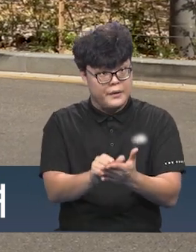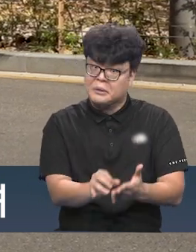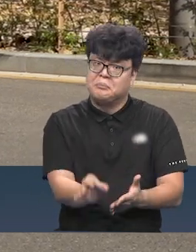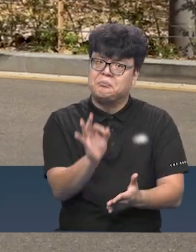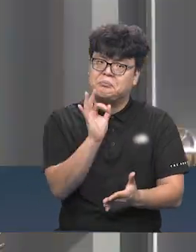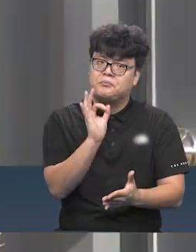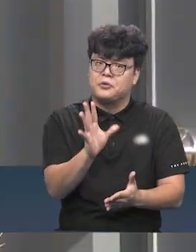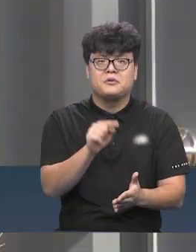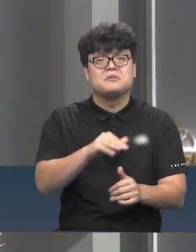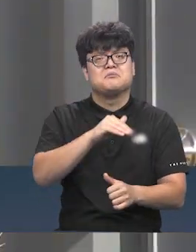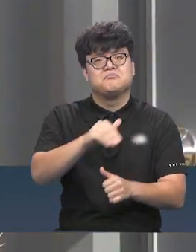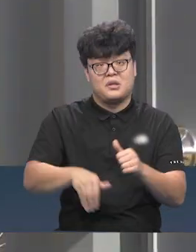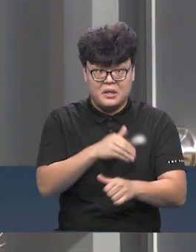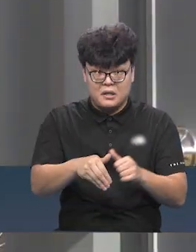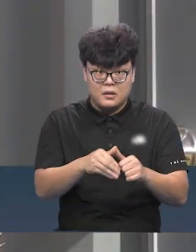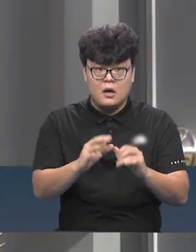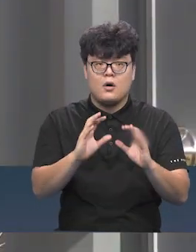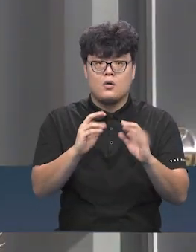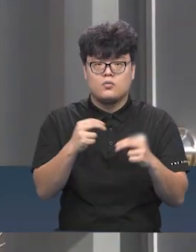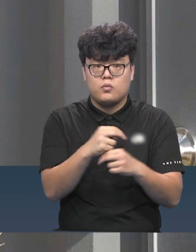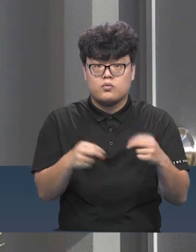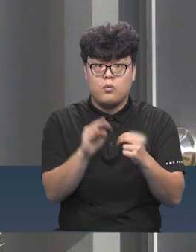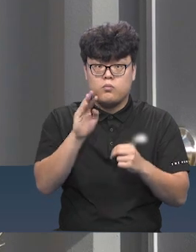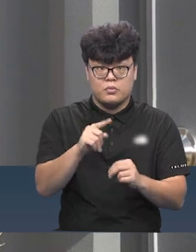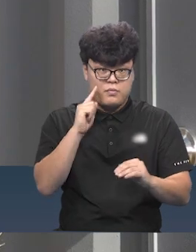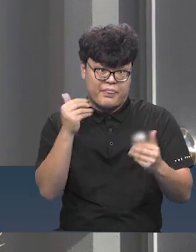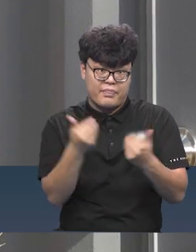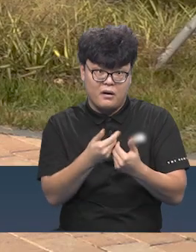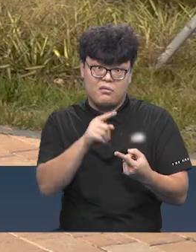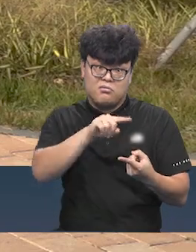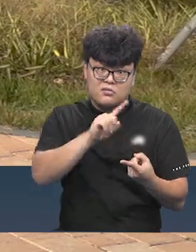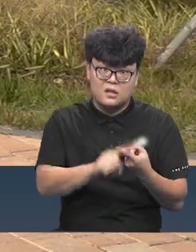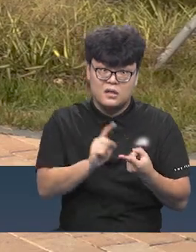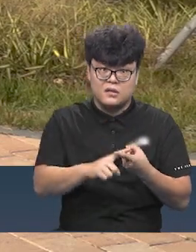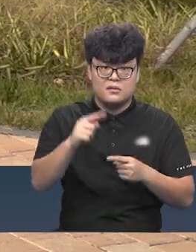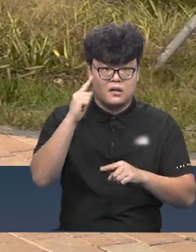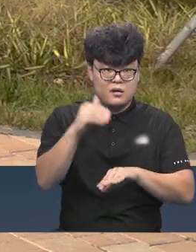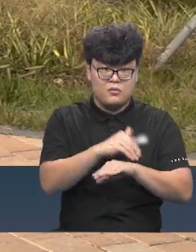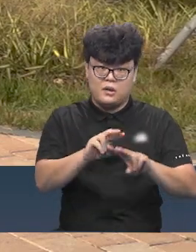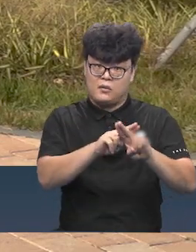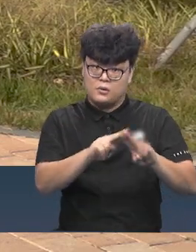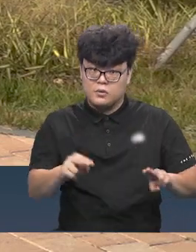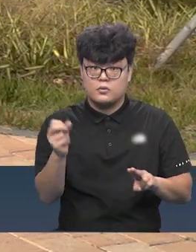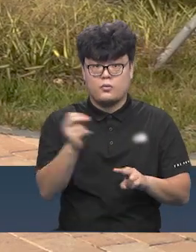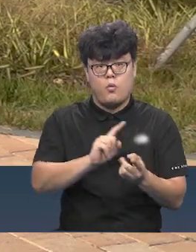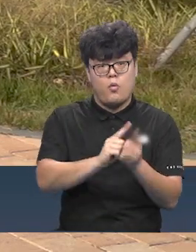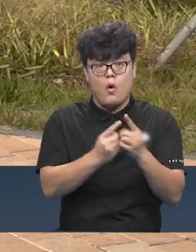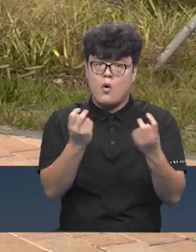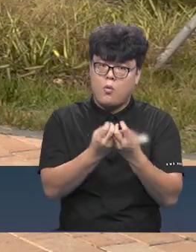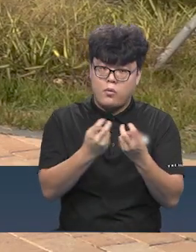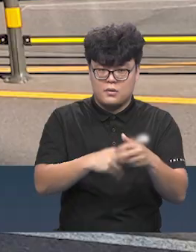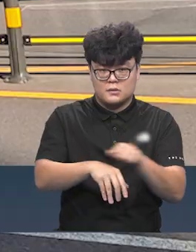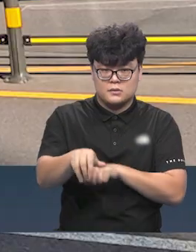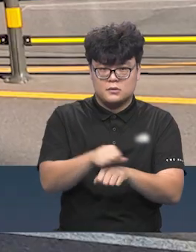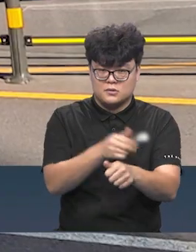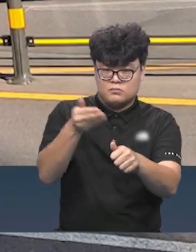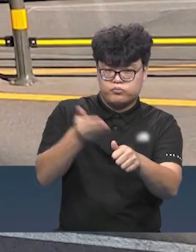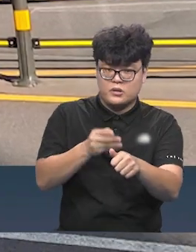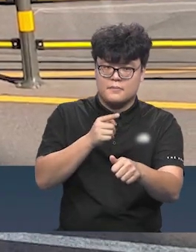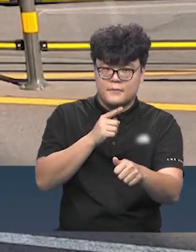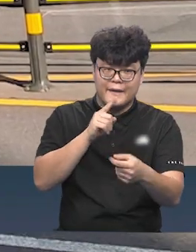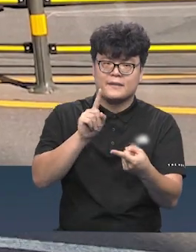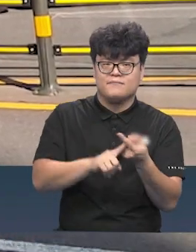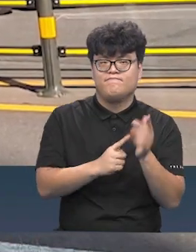사안이며 국토부가 구민의 반대여론을 직시해 변전소 계획 취소와 대체부지 마련에 적극 나서 주기